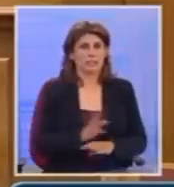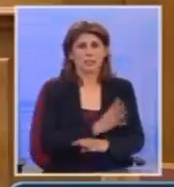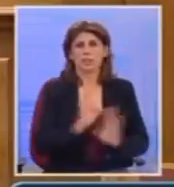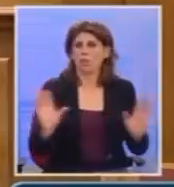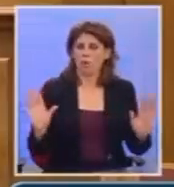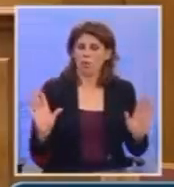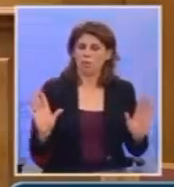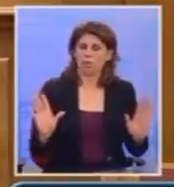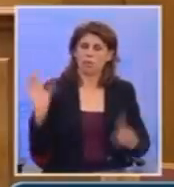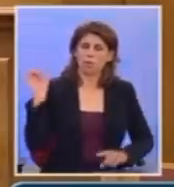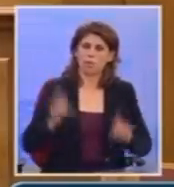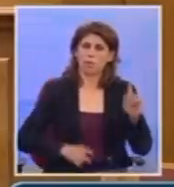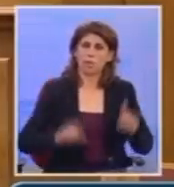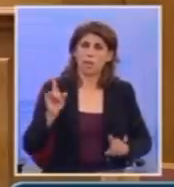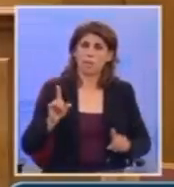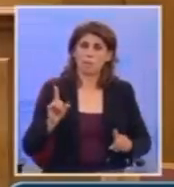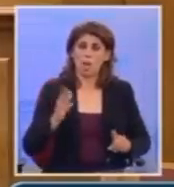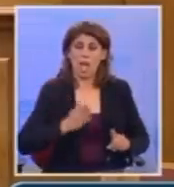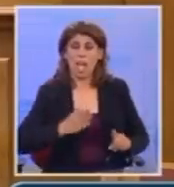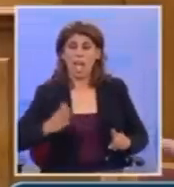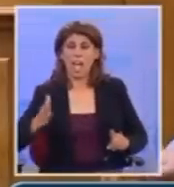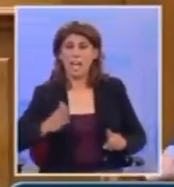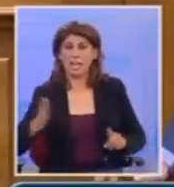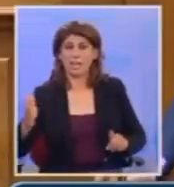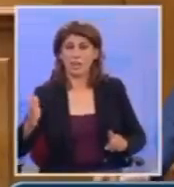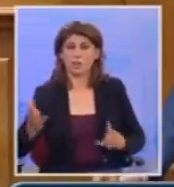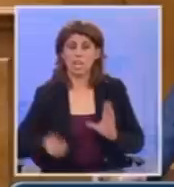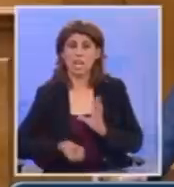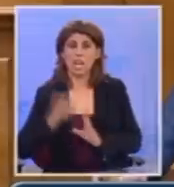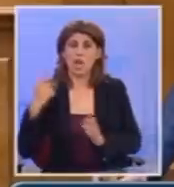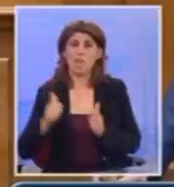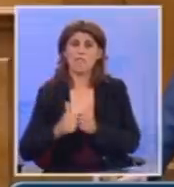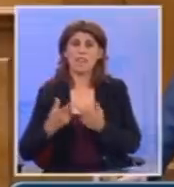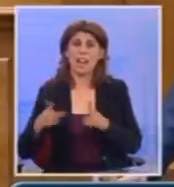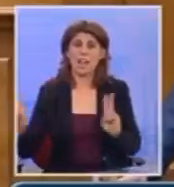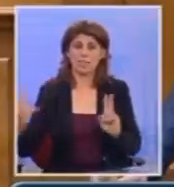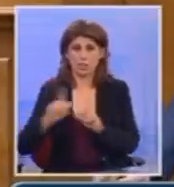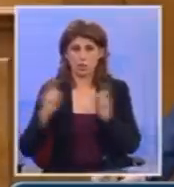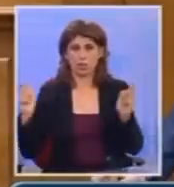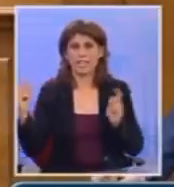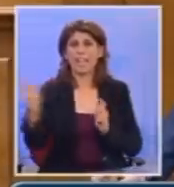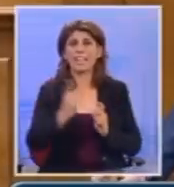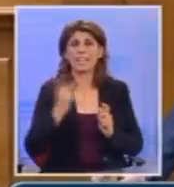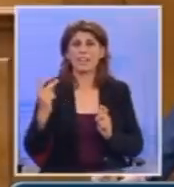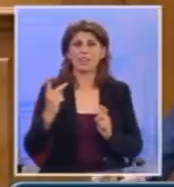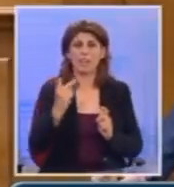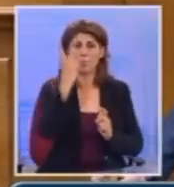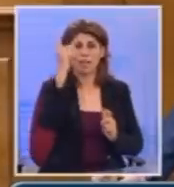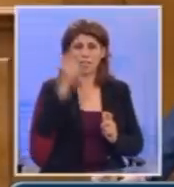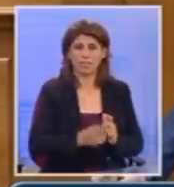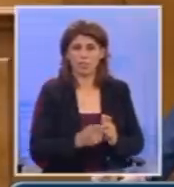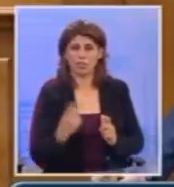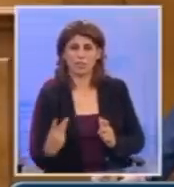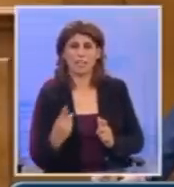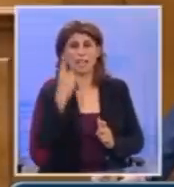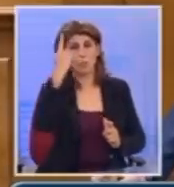εσάς, ορισμένων ακραίων της νεοφιλελεύθερης σχολής περί κοινωνίας των δύο τρίτων και του ενός